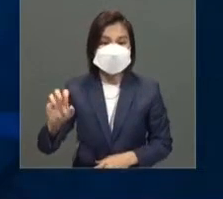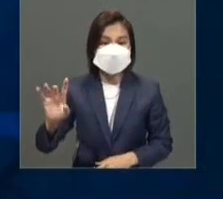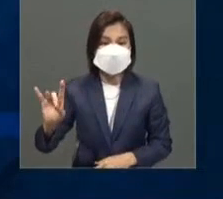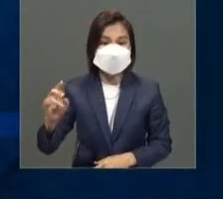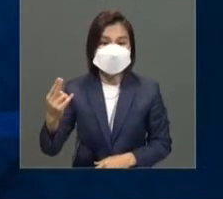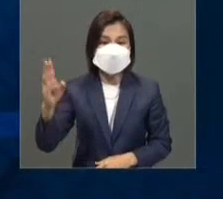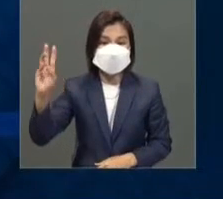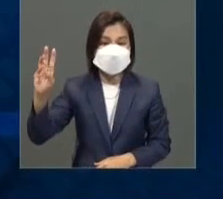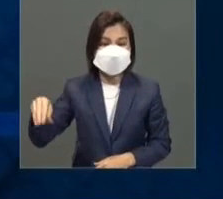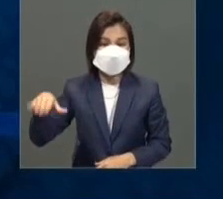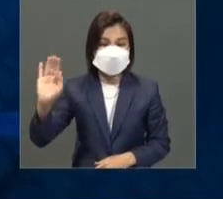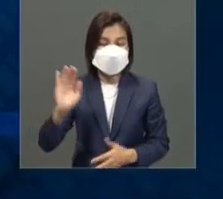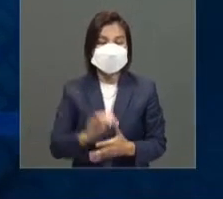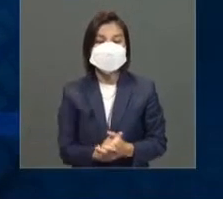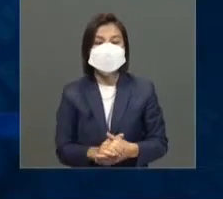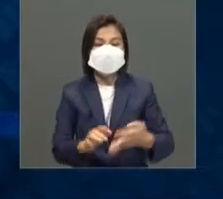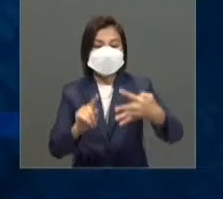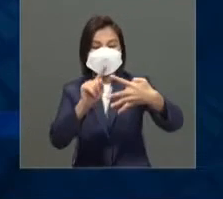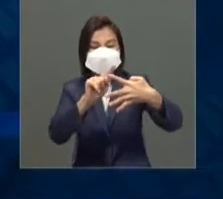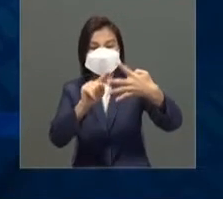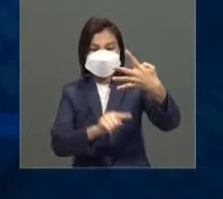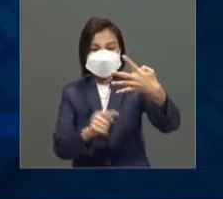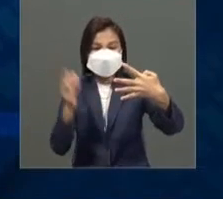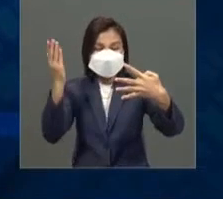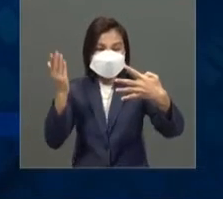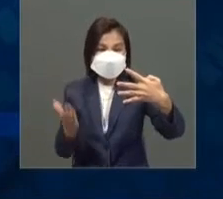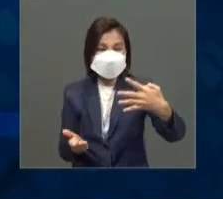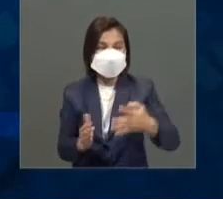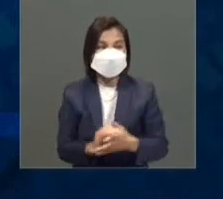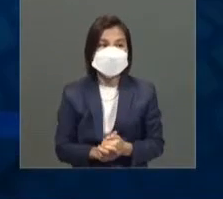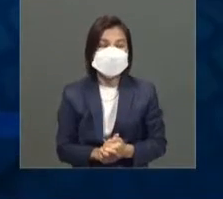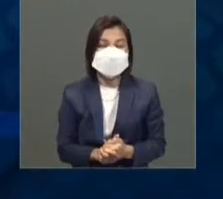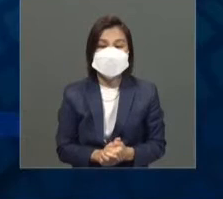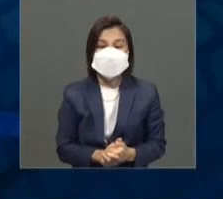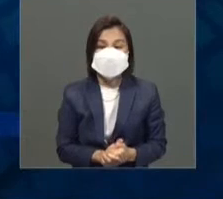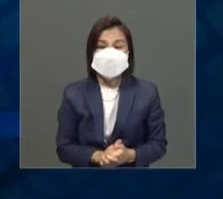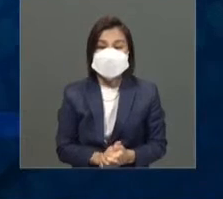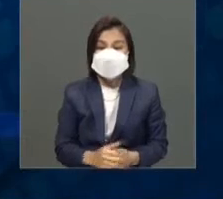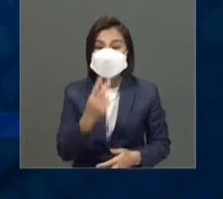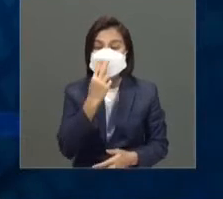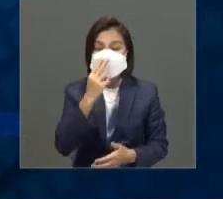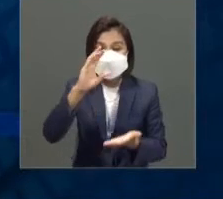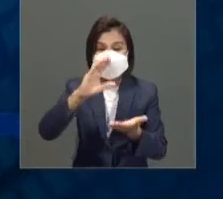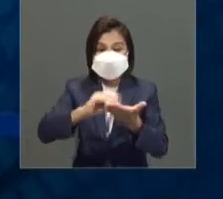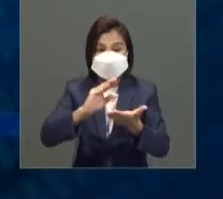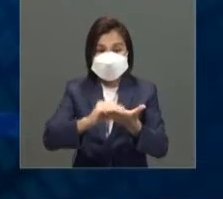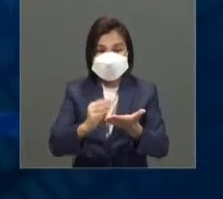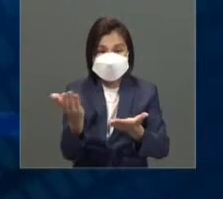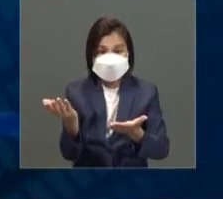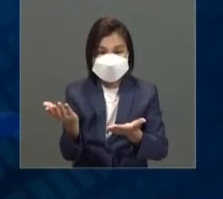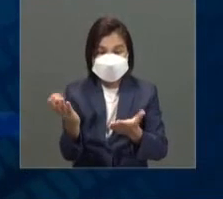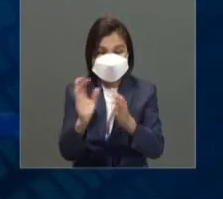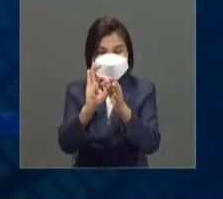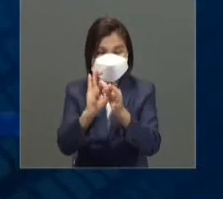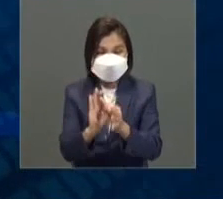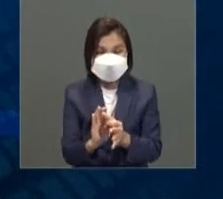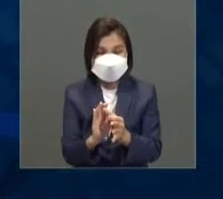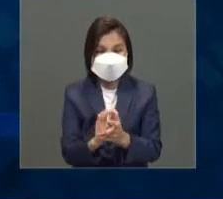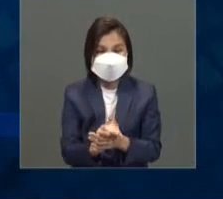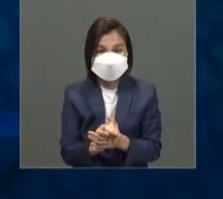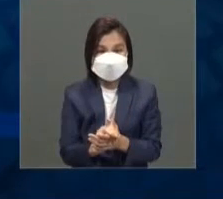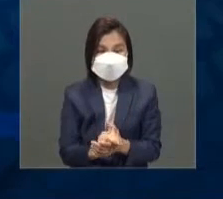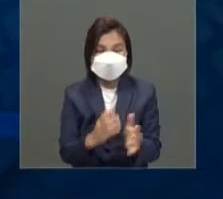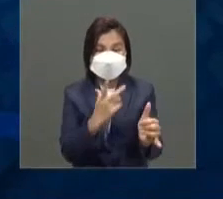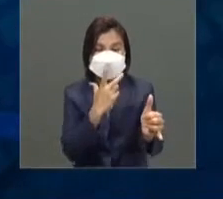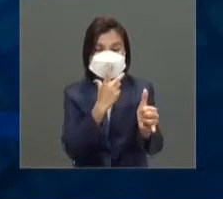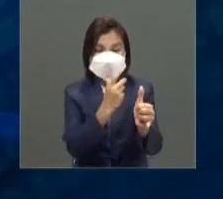286,000 โดสนะครับครับในภาพนี้รายละเอียดภาพถัดไปนี้นะครับจะมีรายละเอียดในเรื่องของการฉี